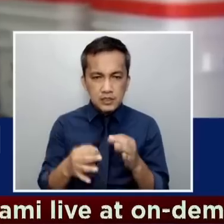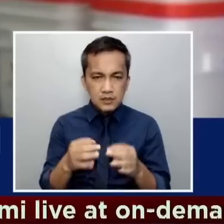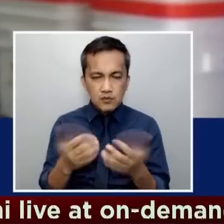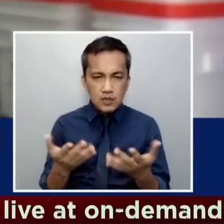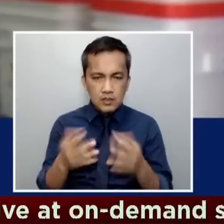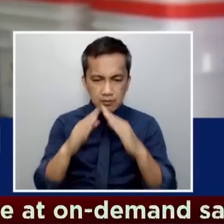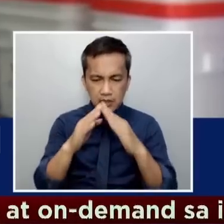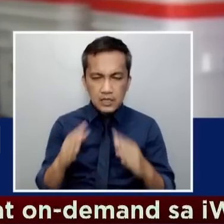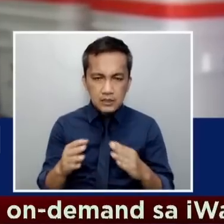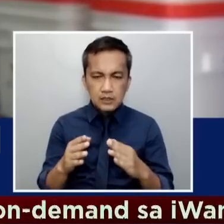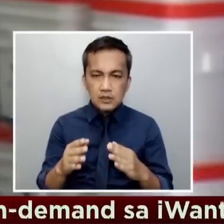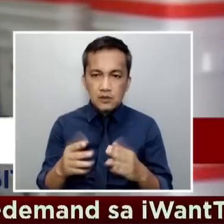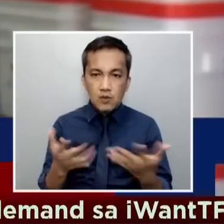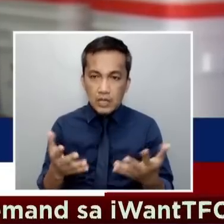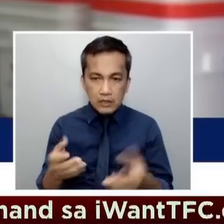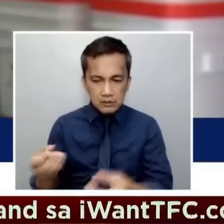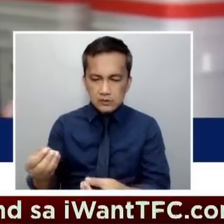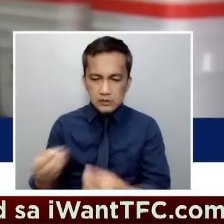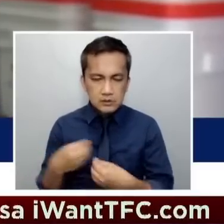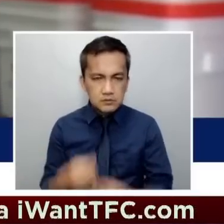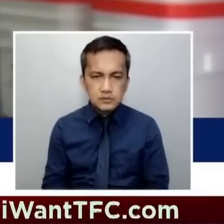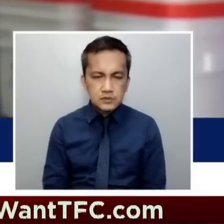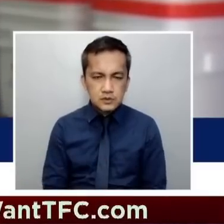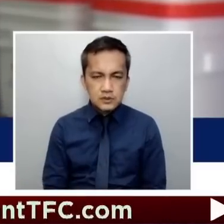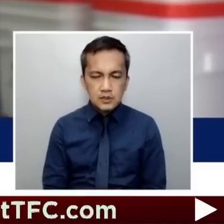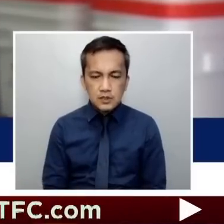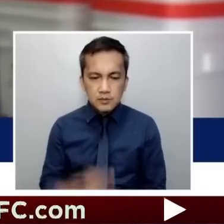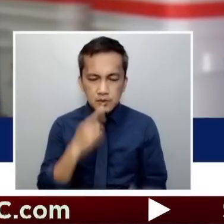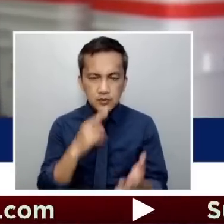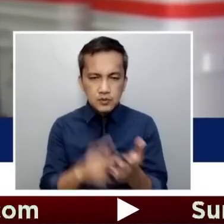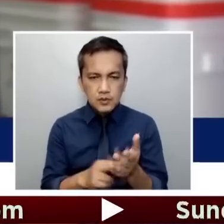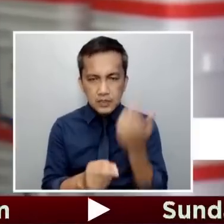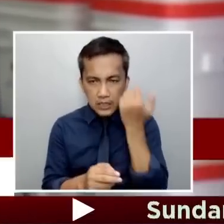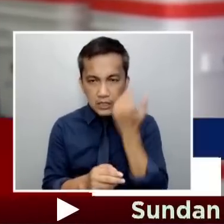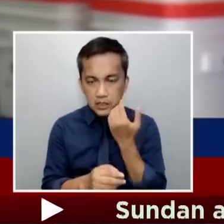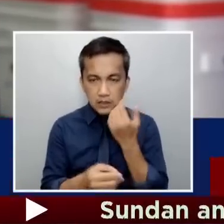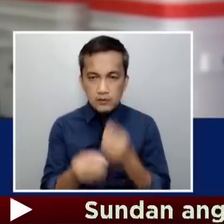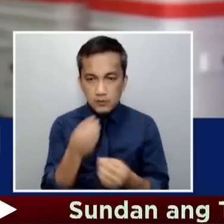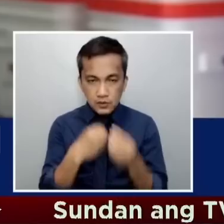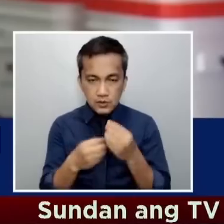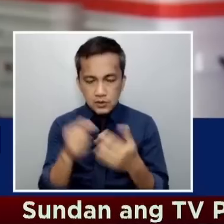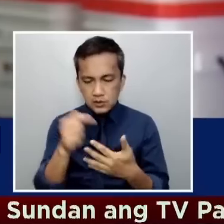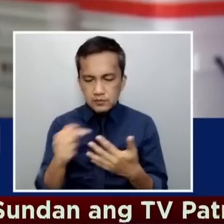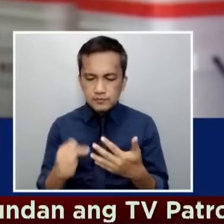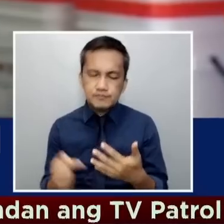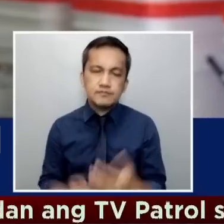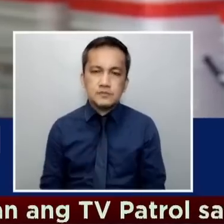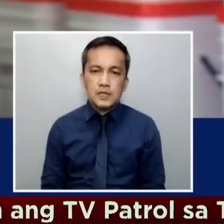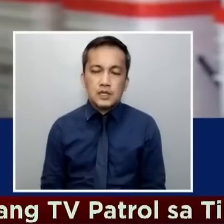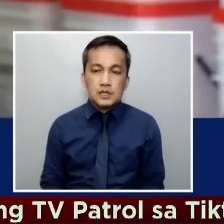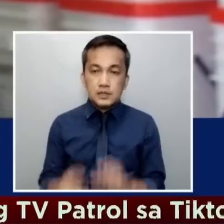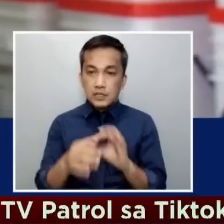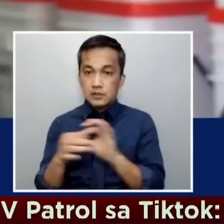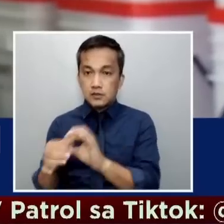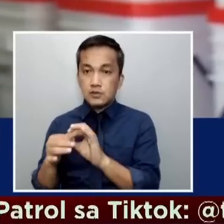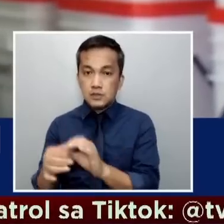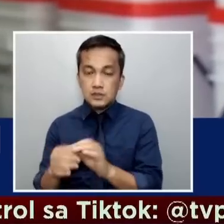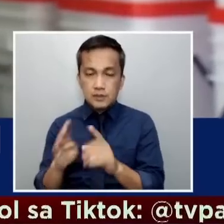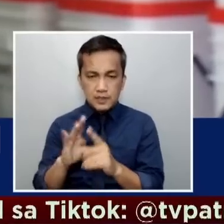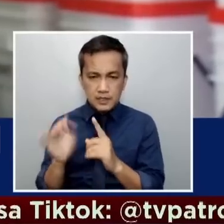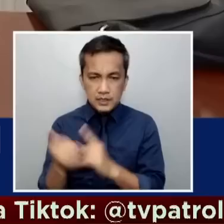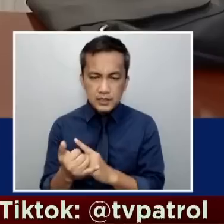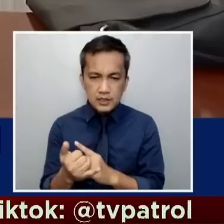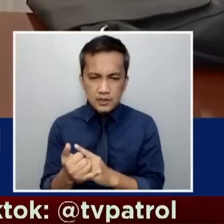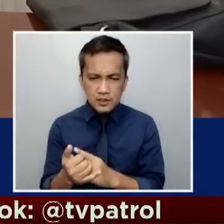mga na-receive po kaming reports like, yun po, may lack of food po, mga ganyan. Well, nakikipag-coordinate po kami sa barangay kasi po baka